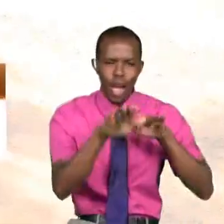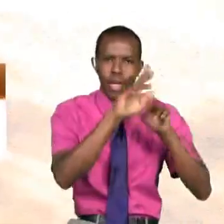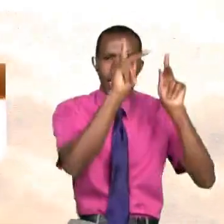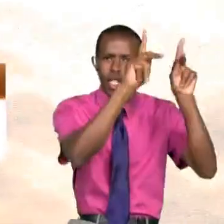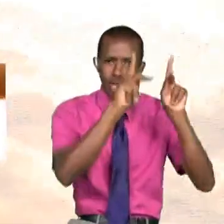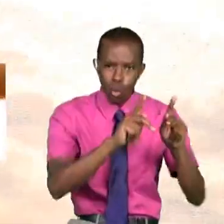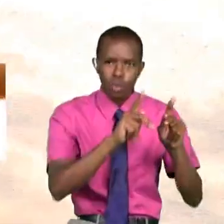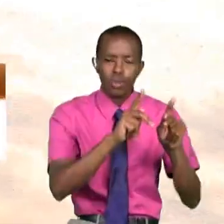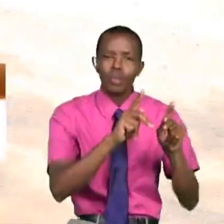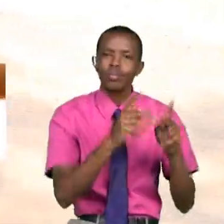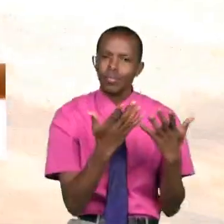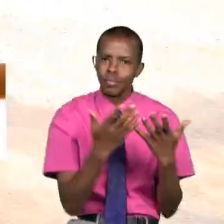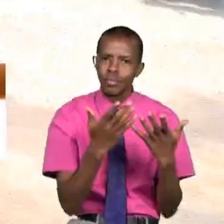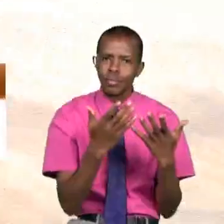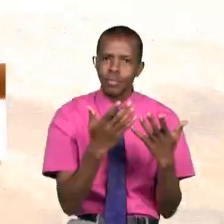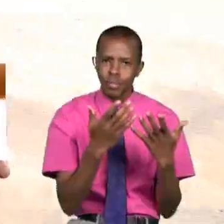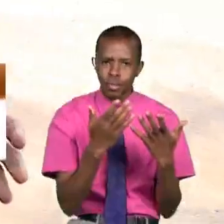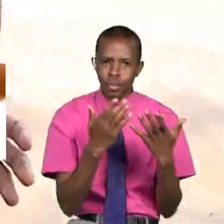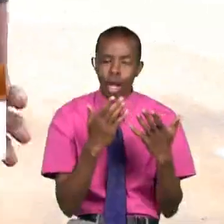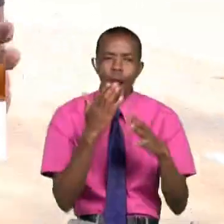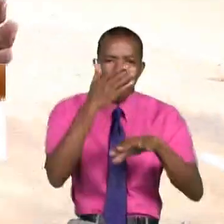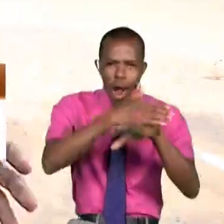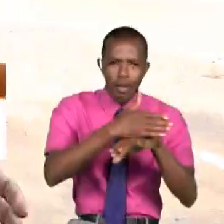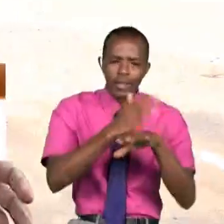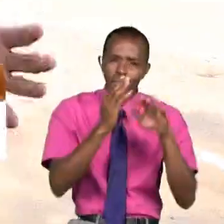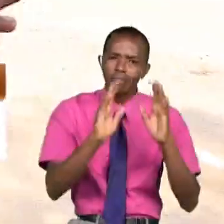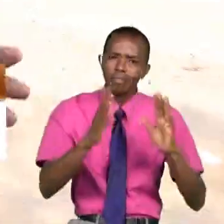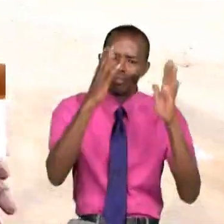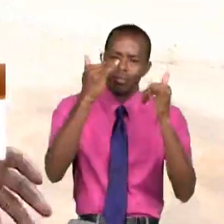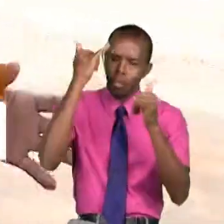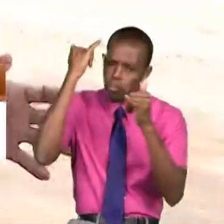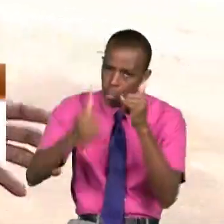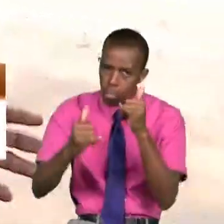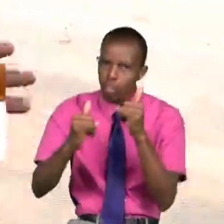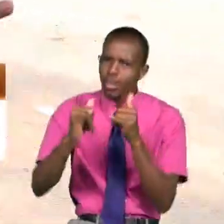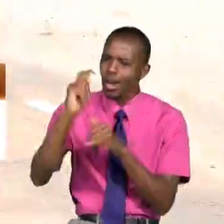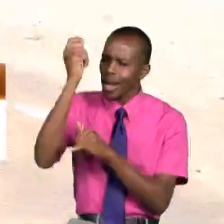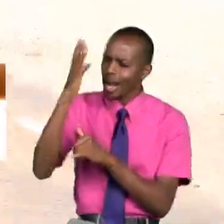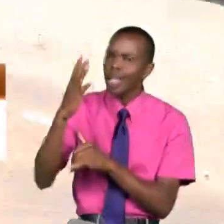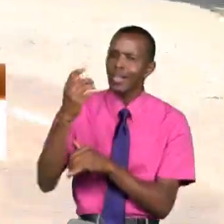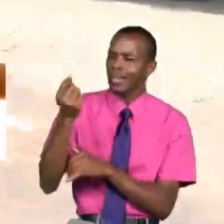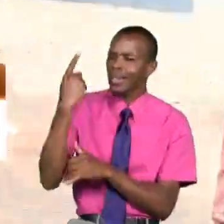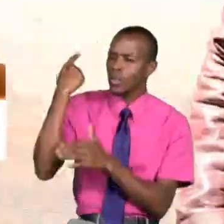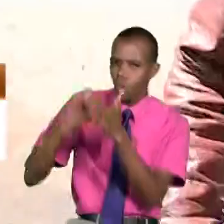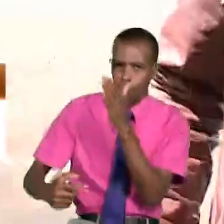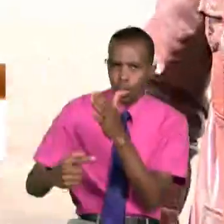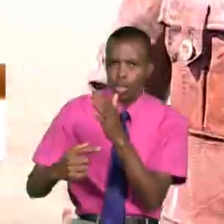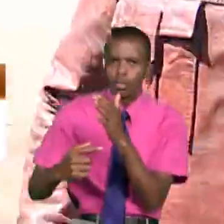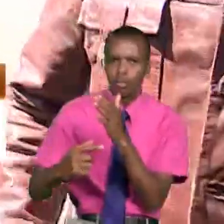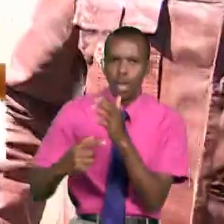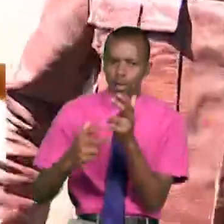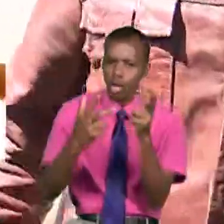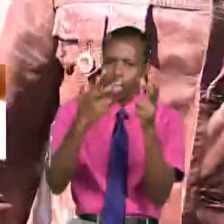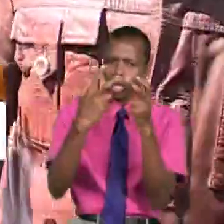Je, kuwasili ama baada ya kukamilishwa kwa maadhimisho haya yanamaanisha nini kwa Mkenya wa kawaida? Hebu nipate maoni ya baadhi yao.